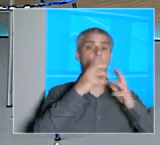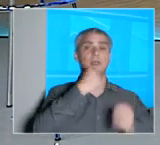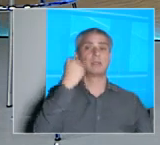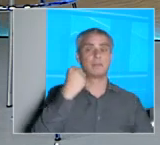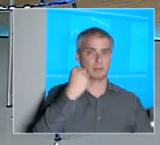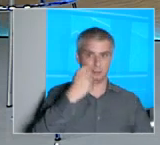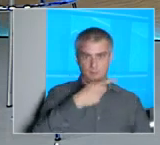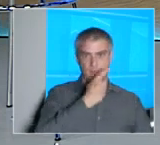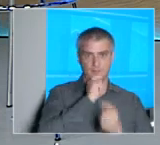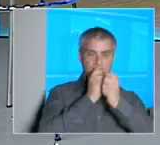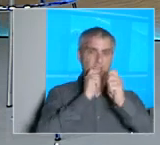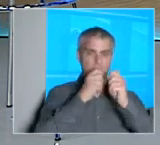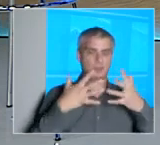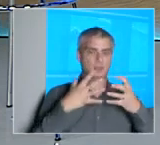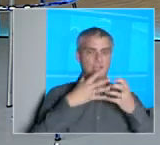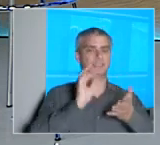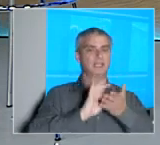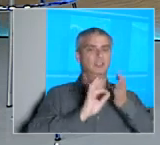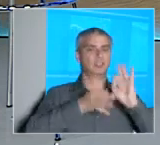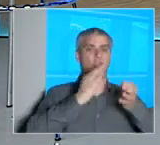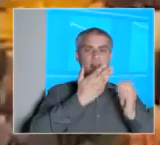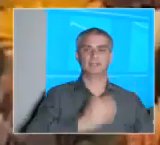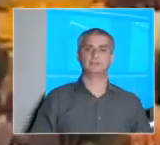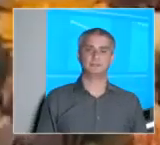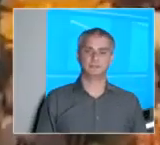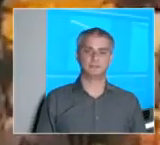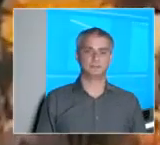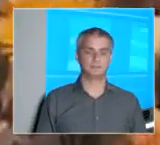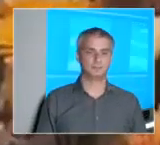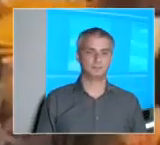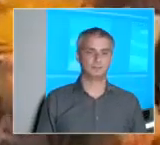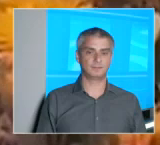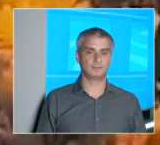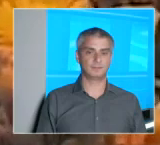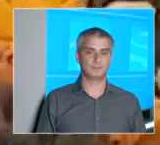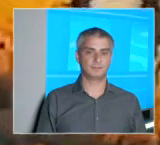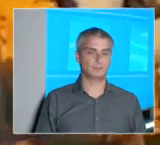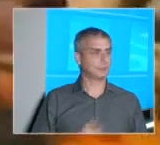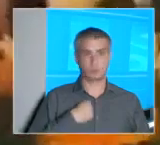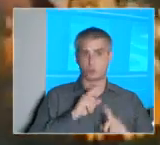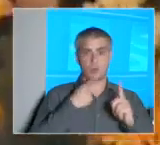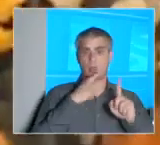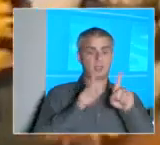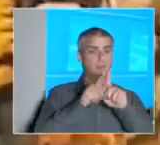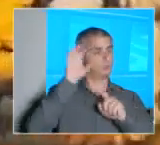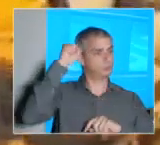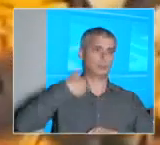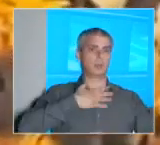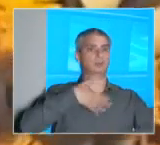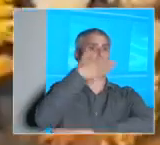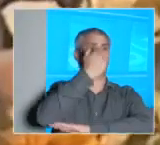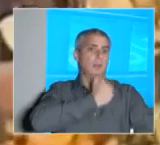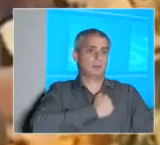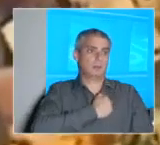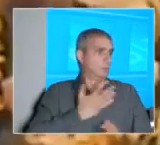הימין בריאיון לכנס לשכת עורכי הדין. אנחנו למשל לא נגיד כמו סמוטריץ' שאנחנו רוצים מדינת